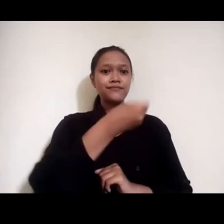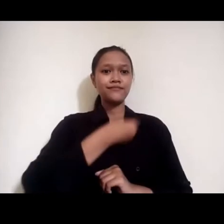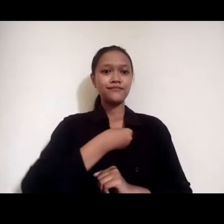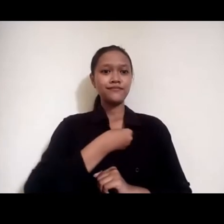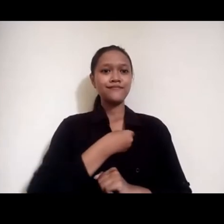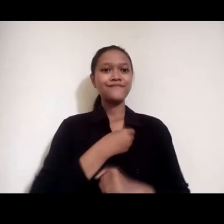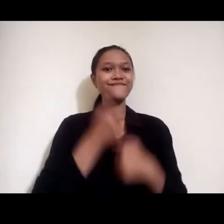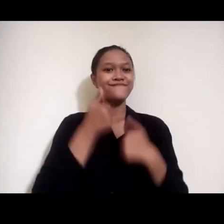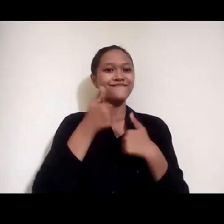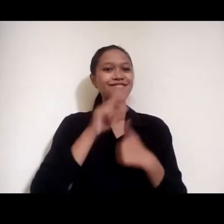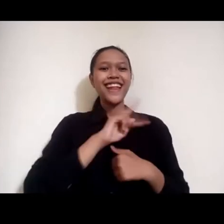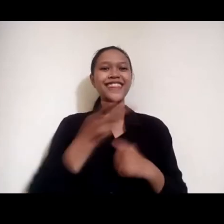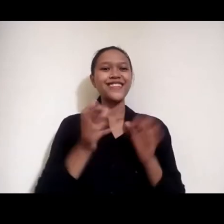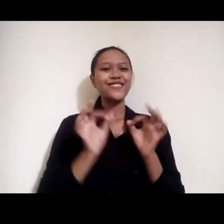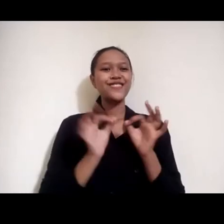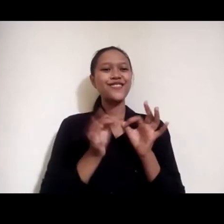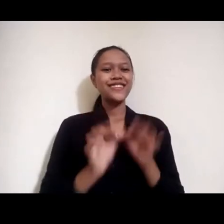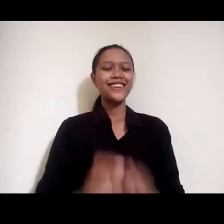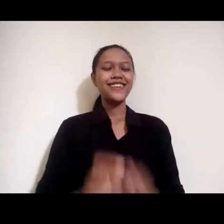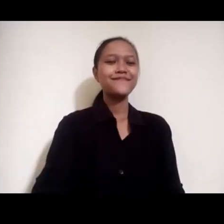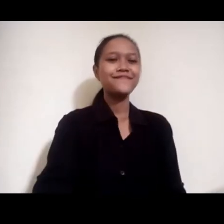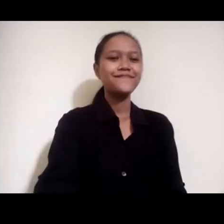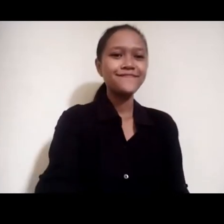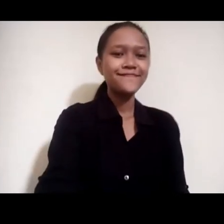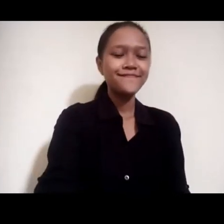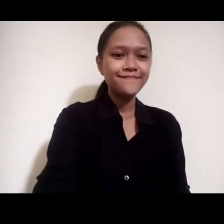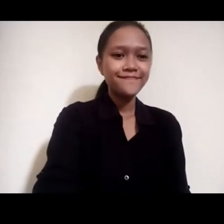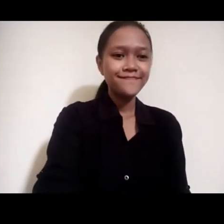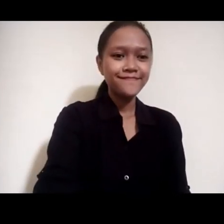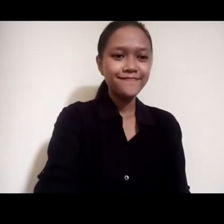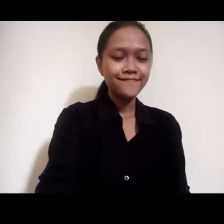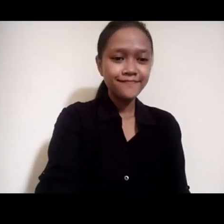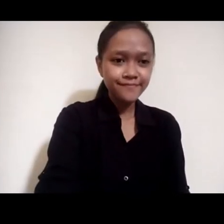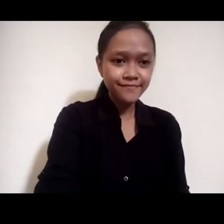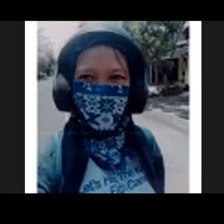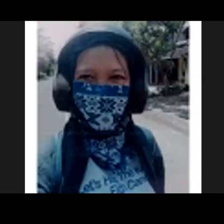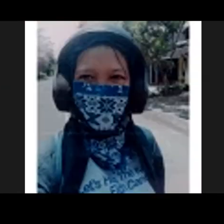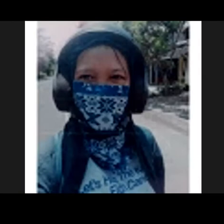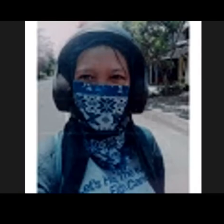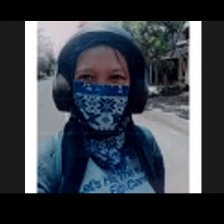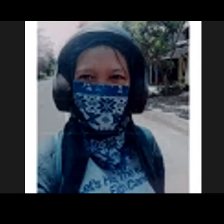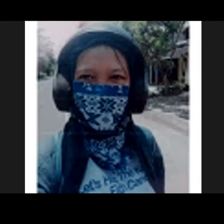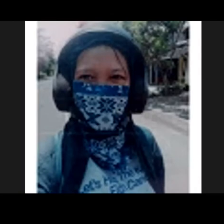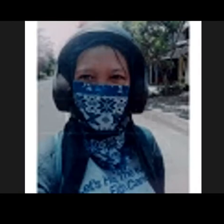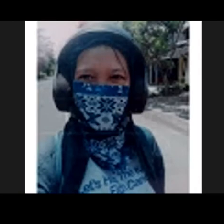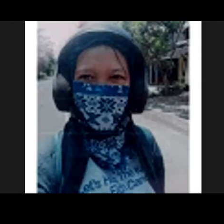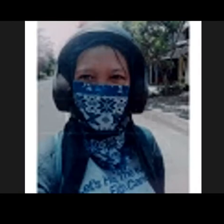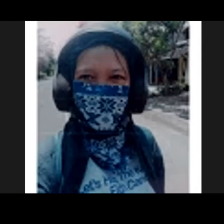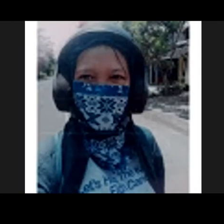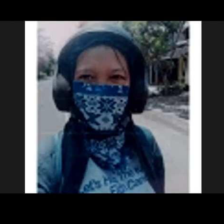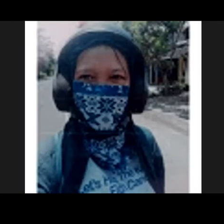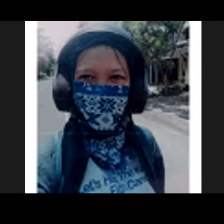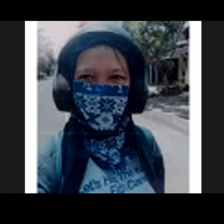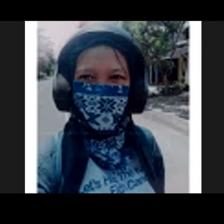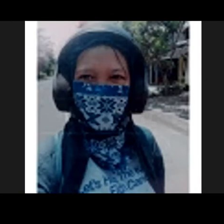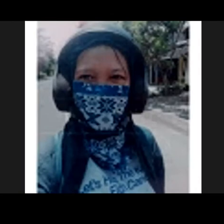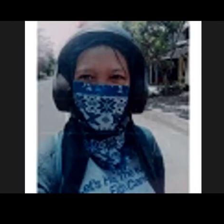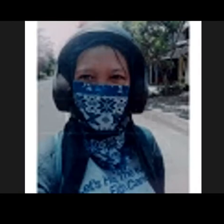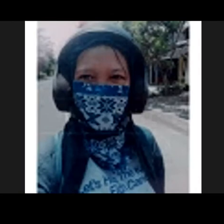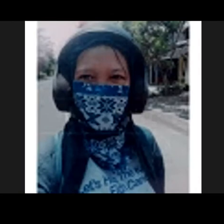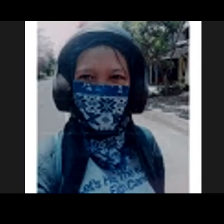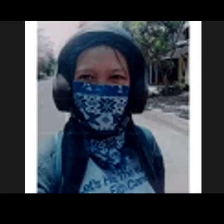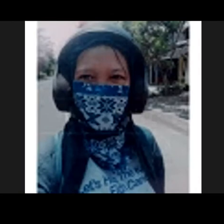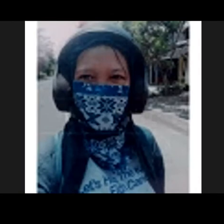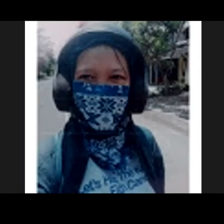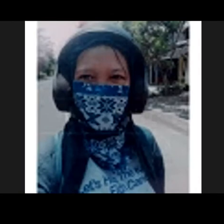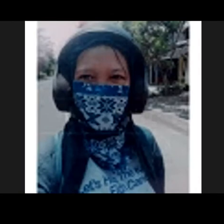catat dan saya bagikan ke teman-teman gitu ya tapi ada juga yang memang dia harus sangat apa ya sangat kesulitan gitu untuk